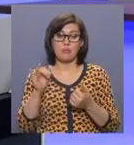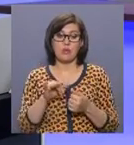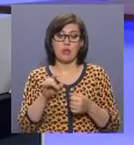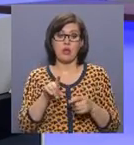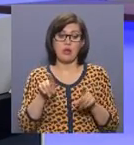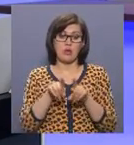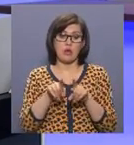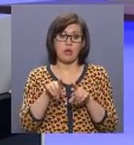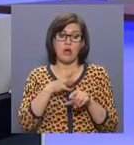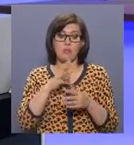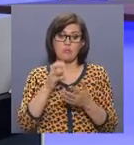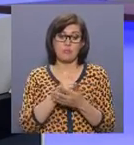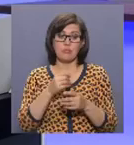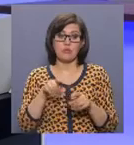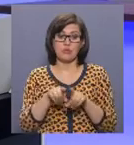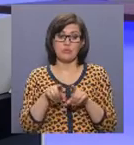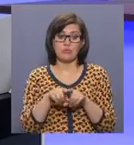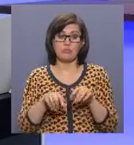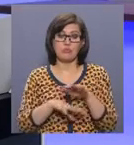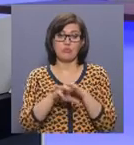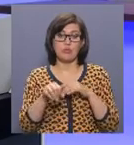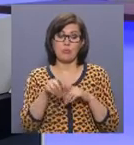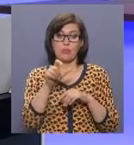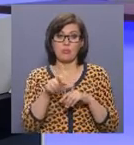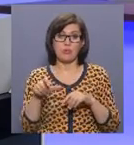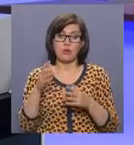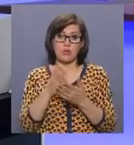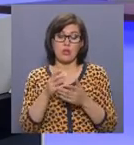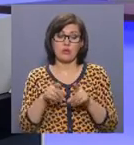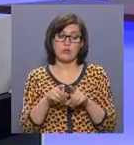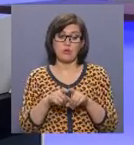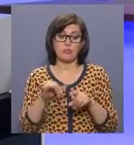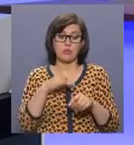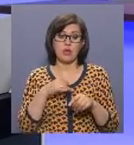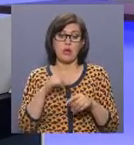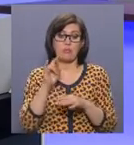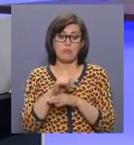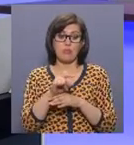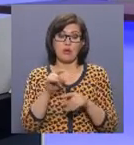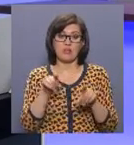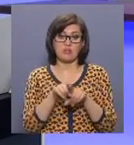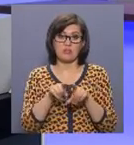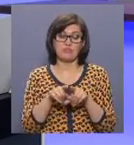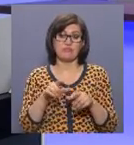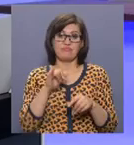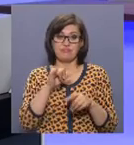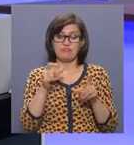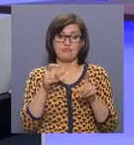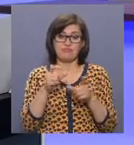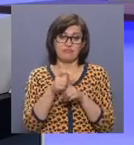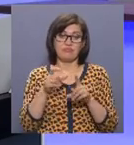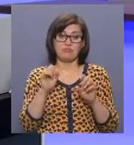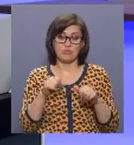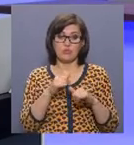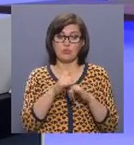маңдай тердің табысын жол тосып тұрып ұрлап кететіндерді қайтерсің. Бүгінде алаяқ деген арам атауды еленгендер саны тым